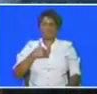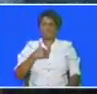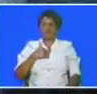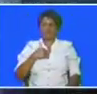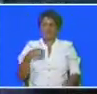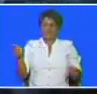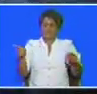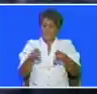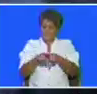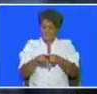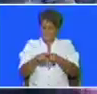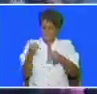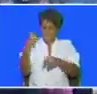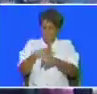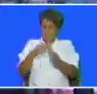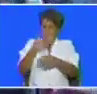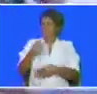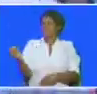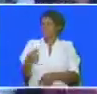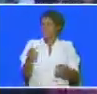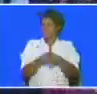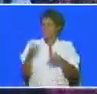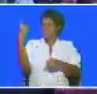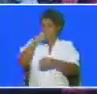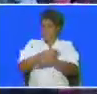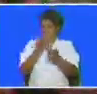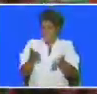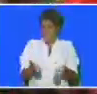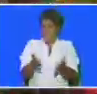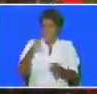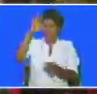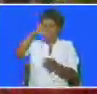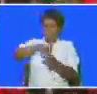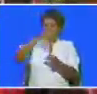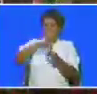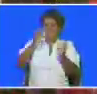Siku kama ya leo mwezi ujao wa Kenya watakuwa kwenye shughuli muhimu ya uchaguzi mkuu.